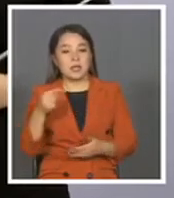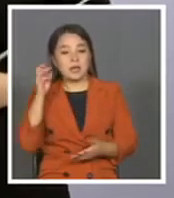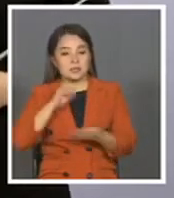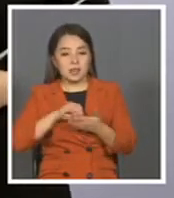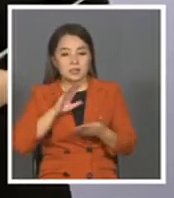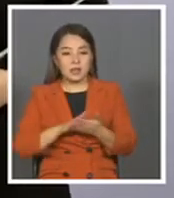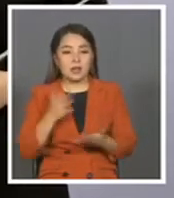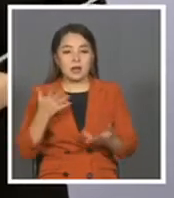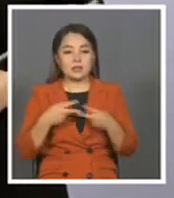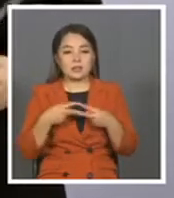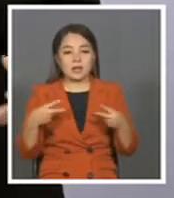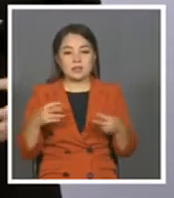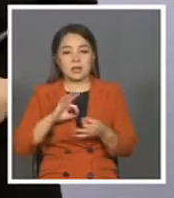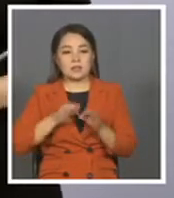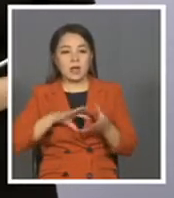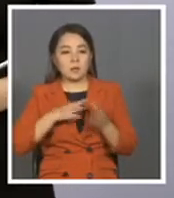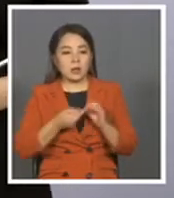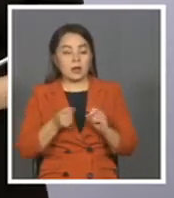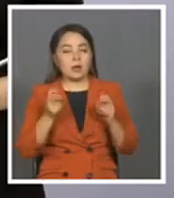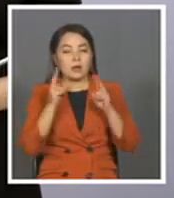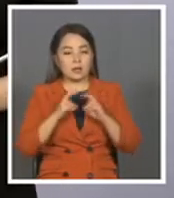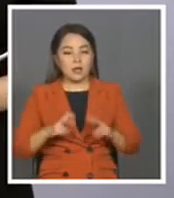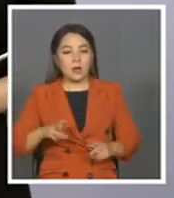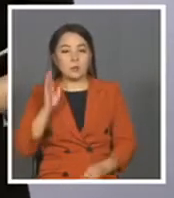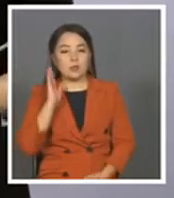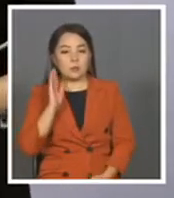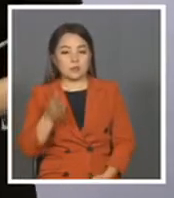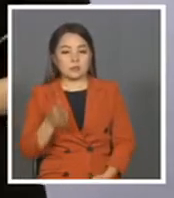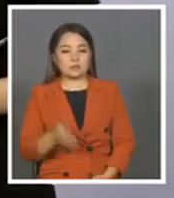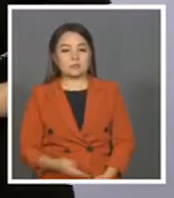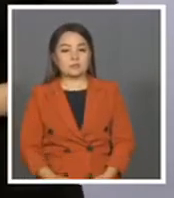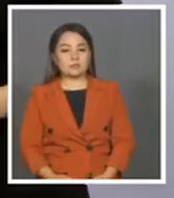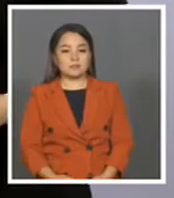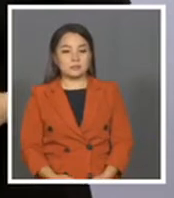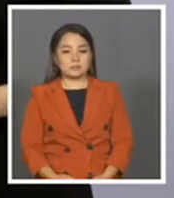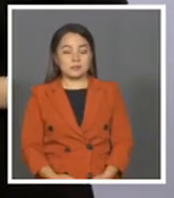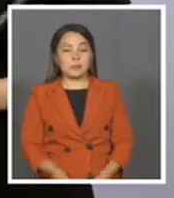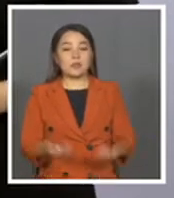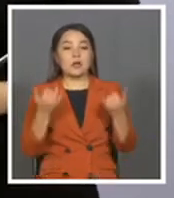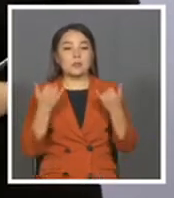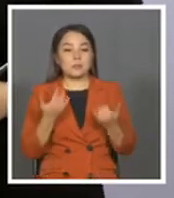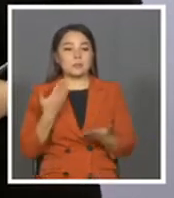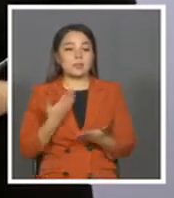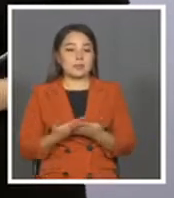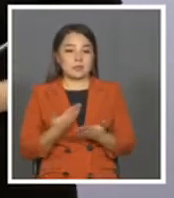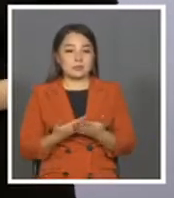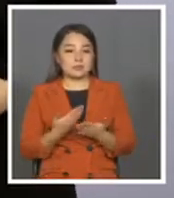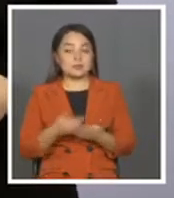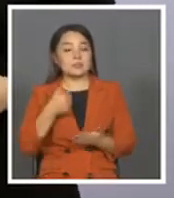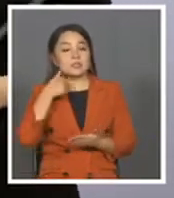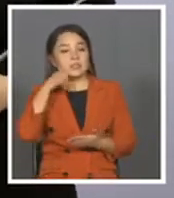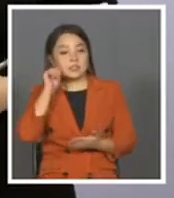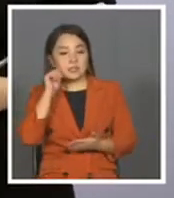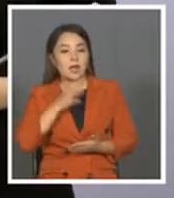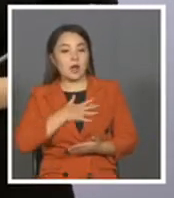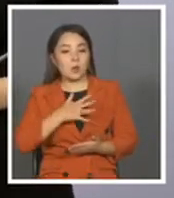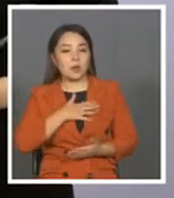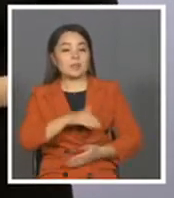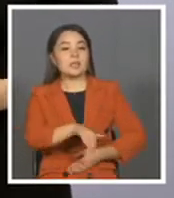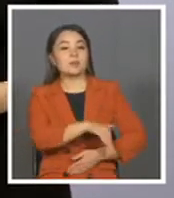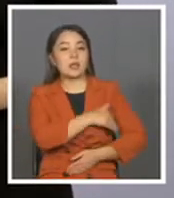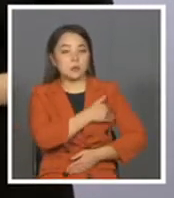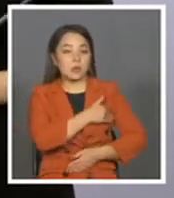қалай салыстырылады екен, соны қарастырылатын боламыз. Мысалы, кеше ауа